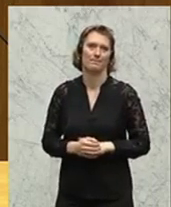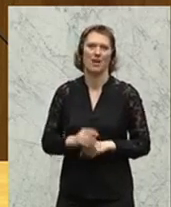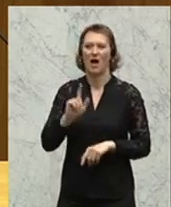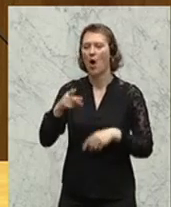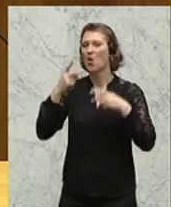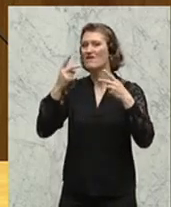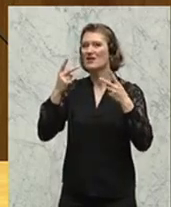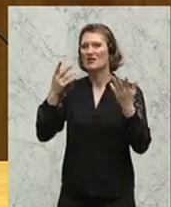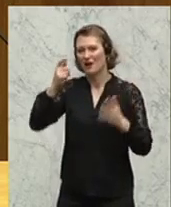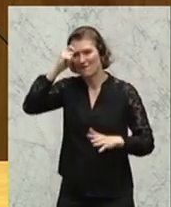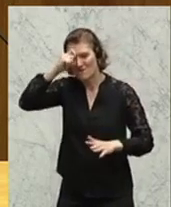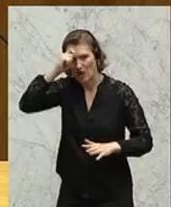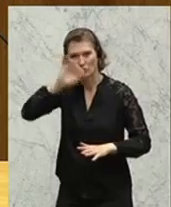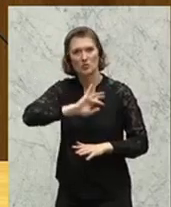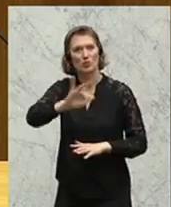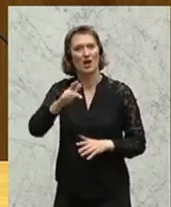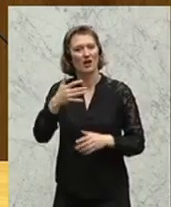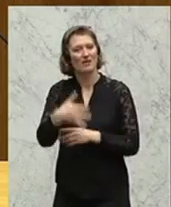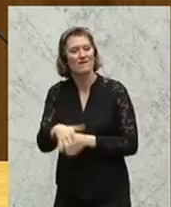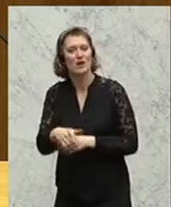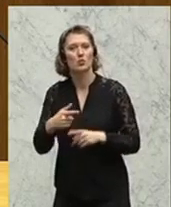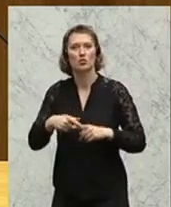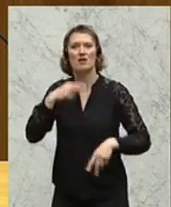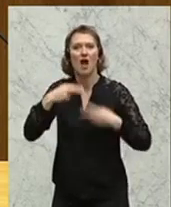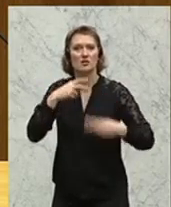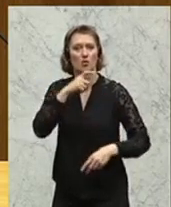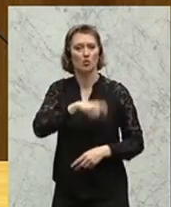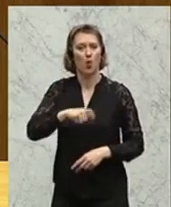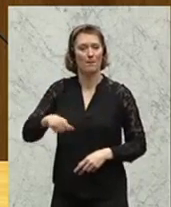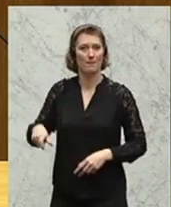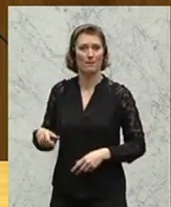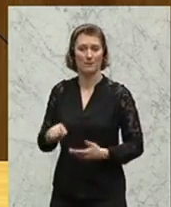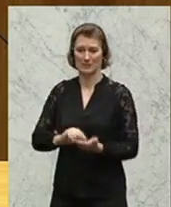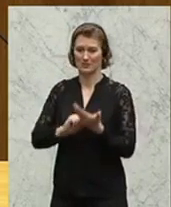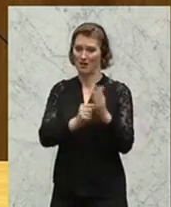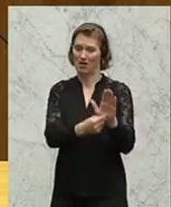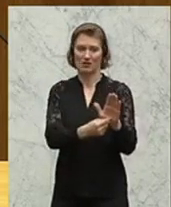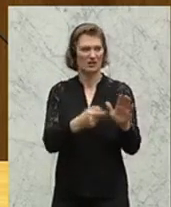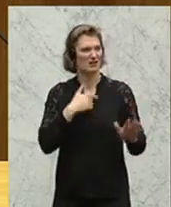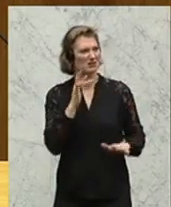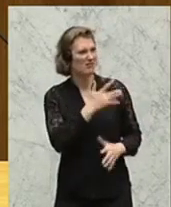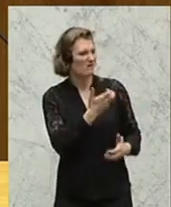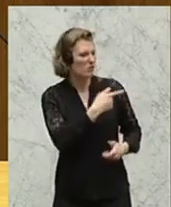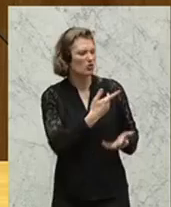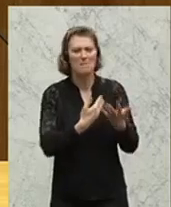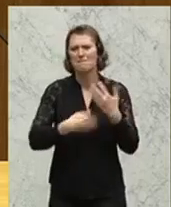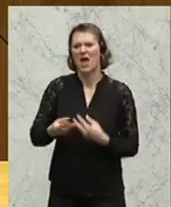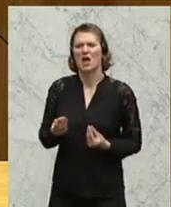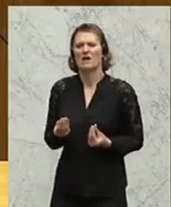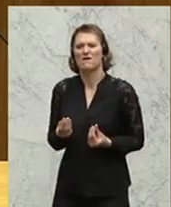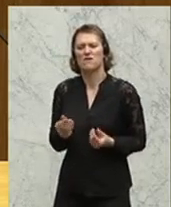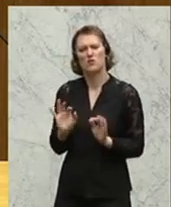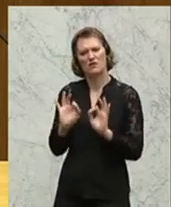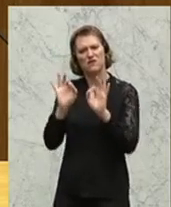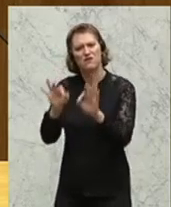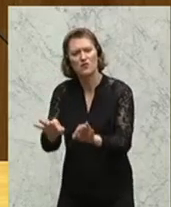Wertschätzung. Es geht auch um Wertschätzung unserer Wirten, unserer Gastronomen, die wir hier aufbringen sollten. Und ich hätte mir bei Ihnen ein bisschen mehr Emotion für unsere